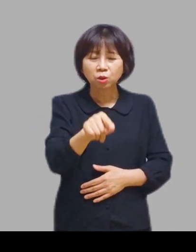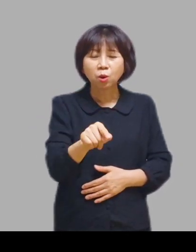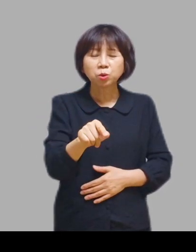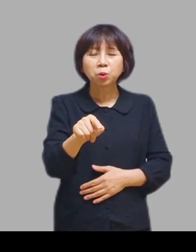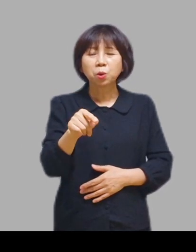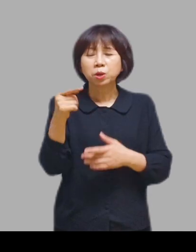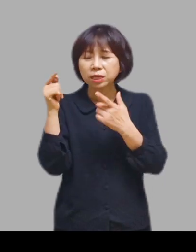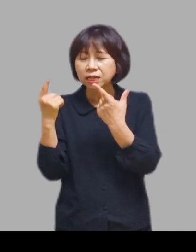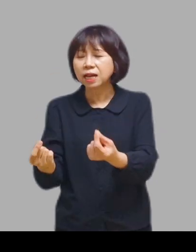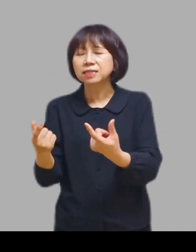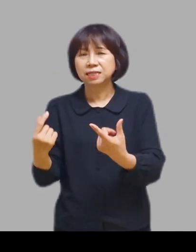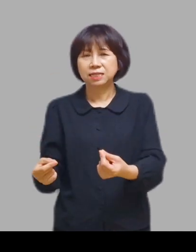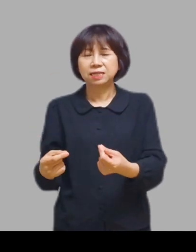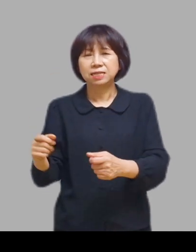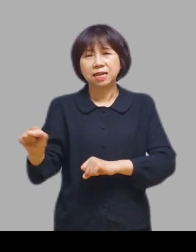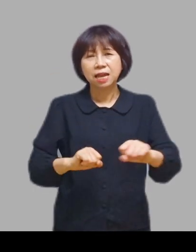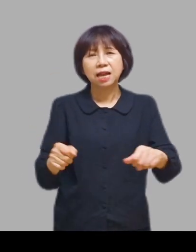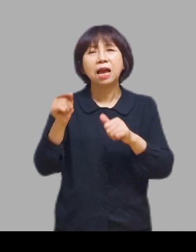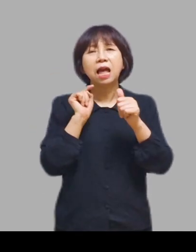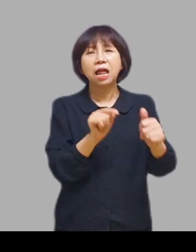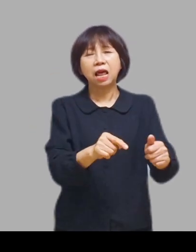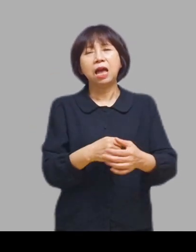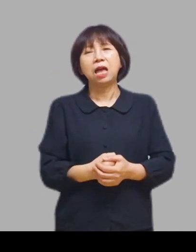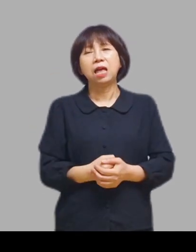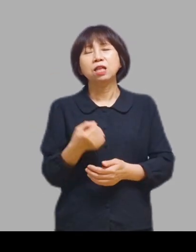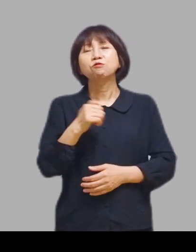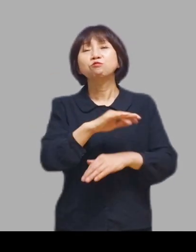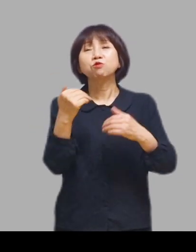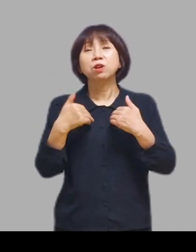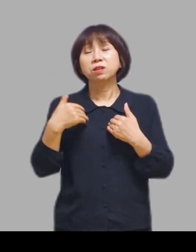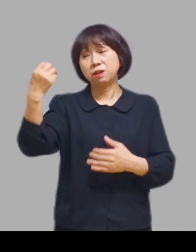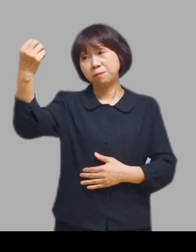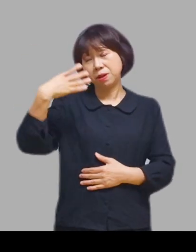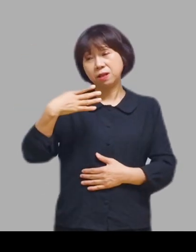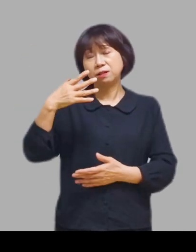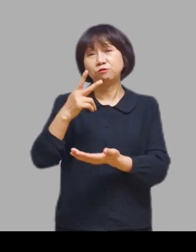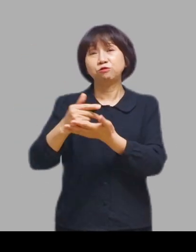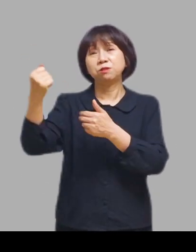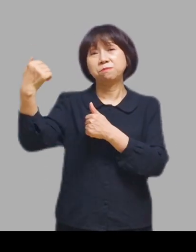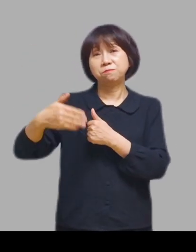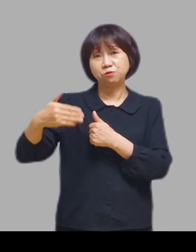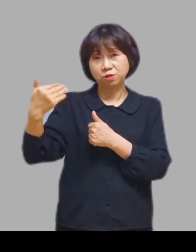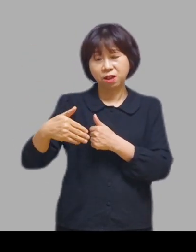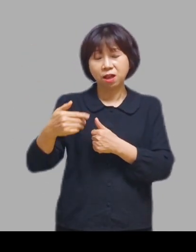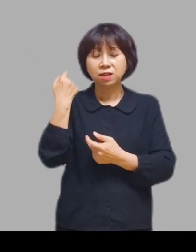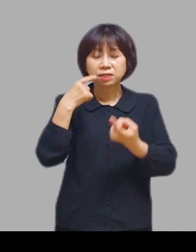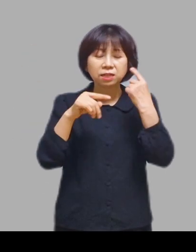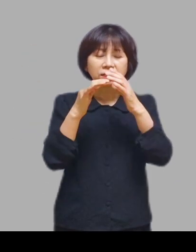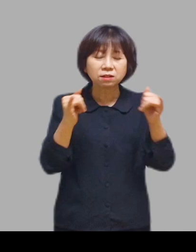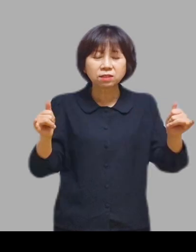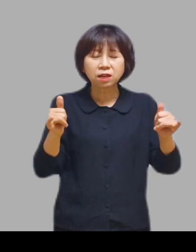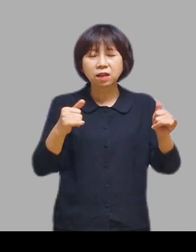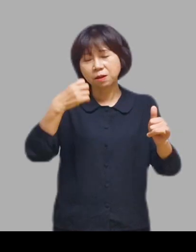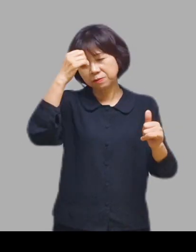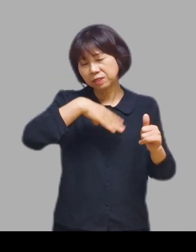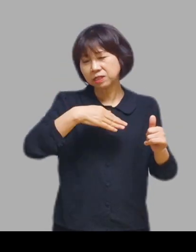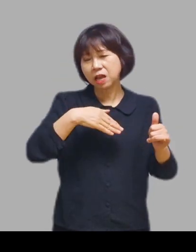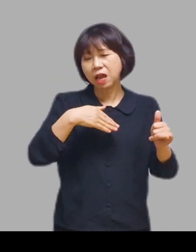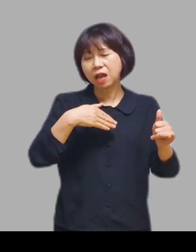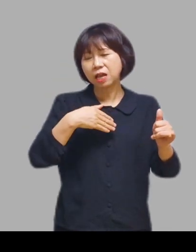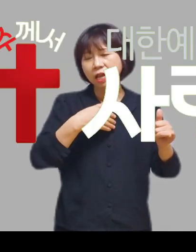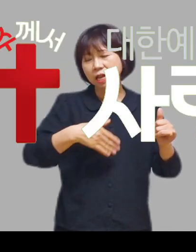하라. 아멘. 성도 여러분, 이 말씀은 오늘 우리에게 주시는 주님의 부탁입니다. 상처 입은 사람을 지나가지